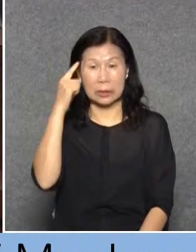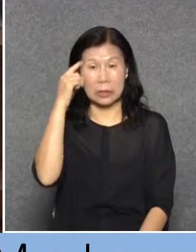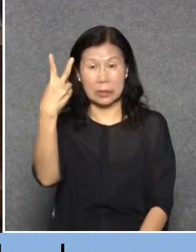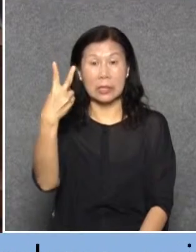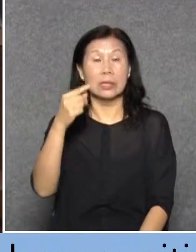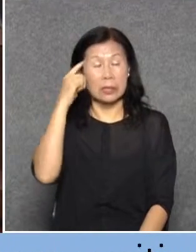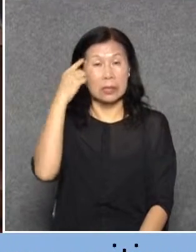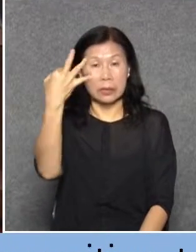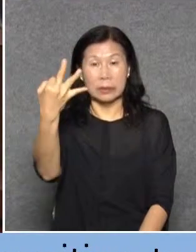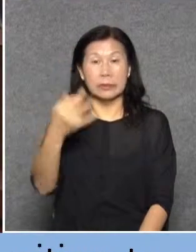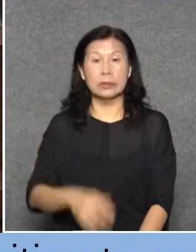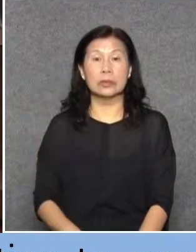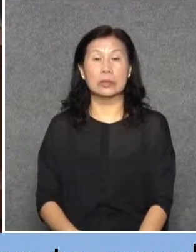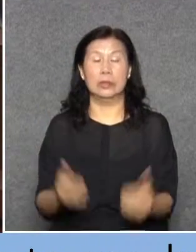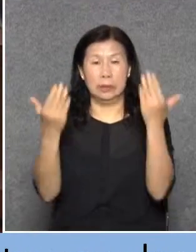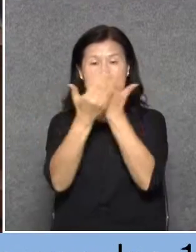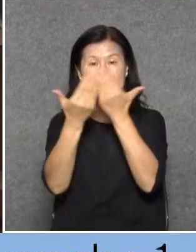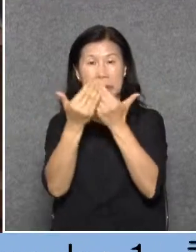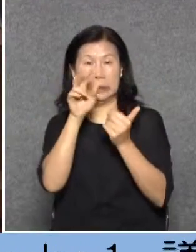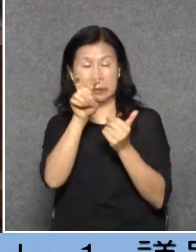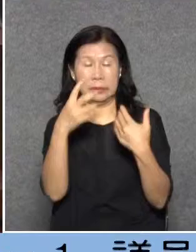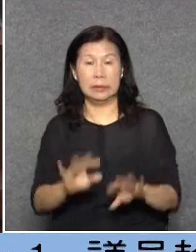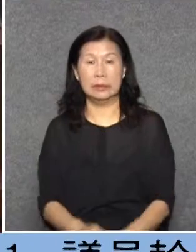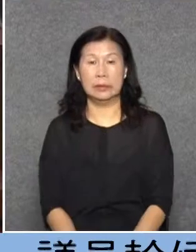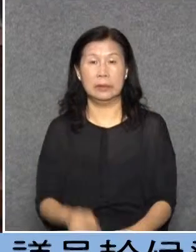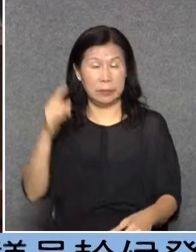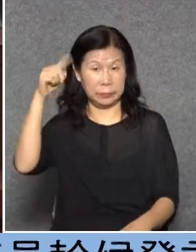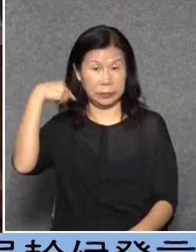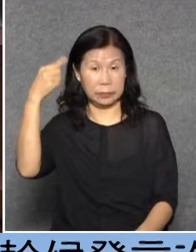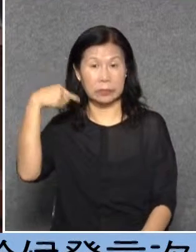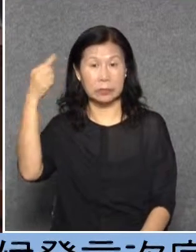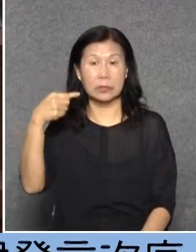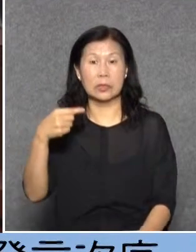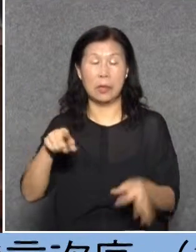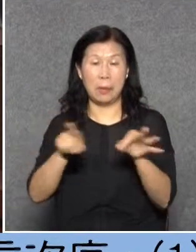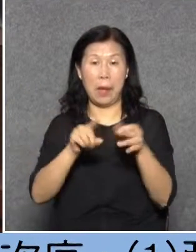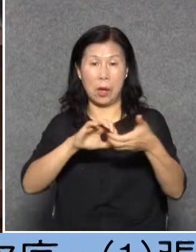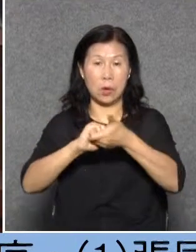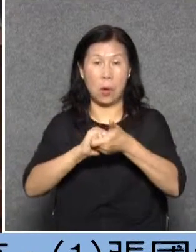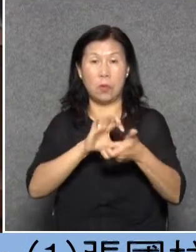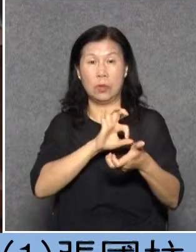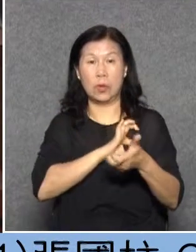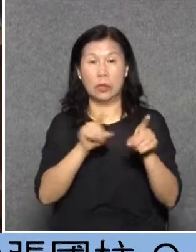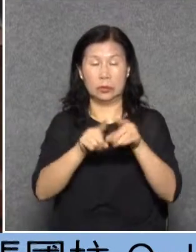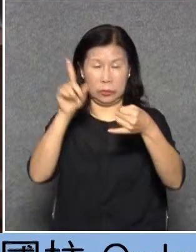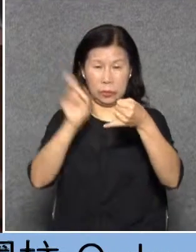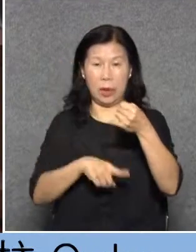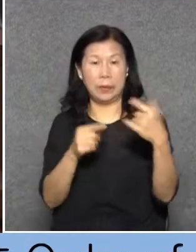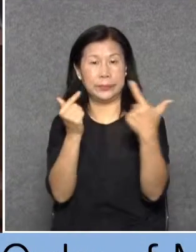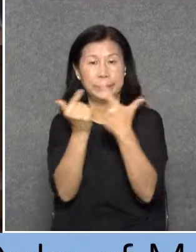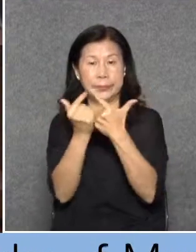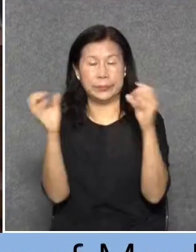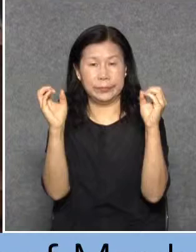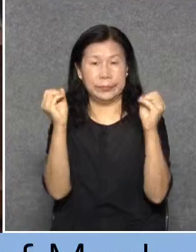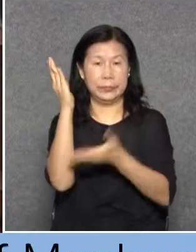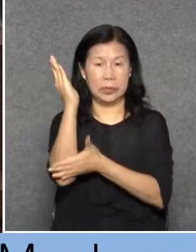在電視上見到美國共和黨候選人的最後一次辯論，當中呢有八個候